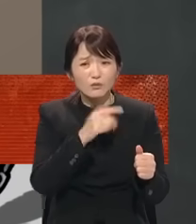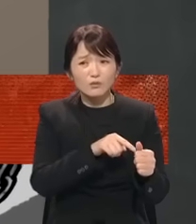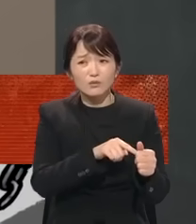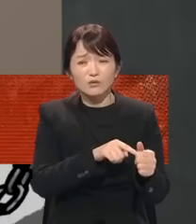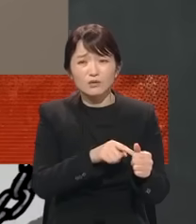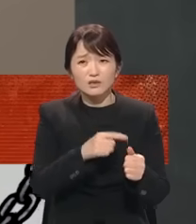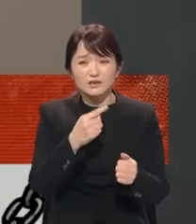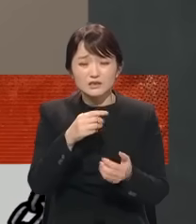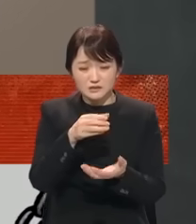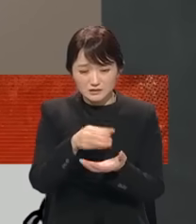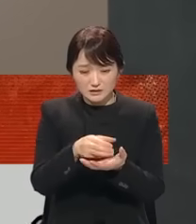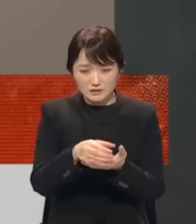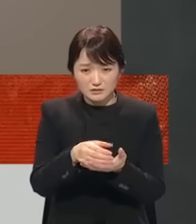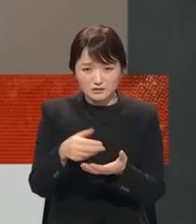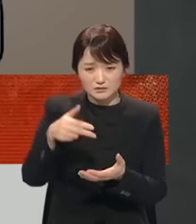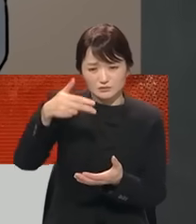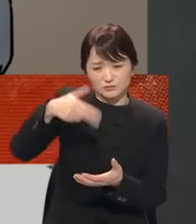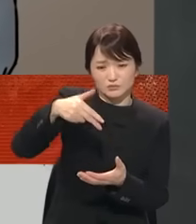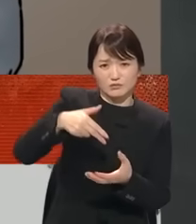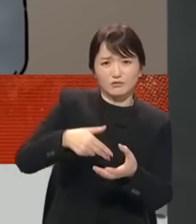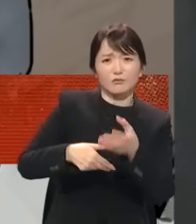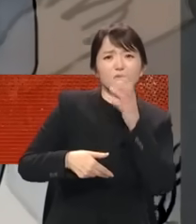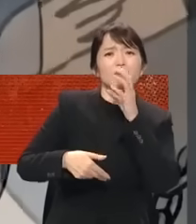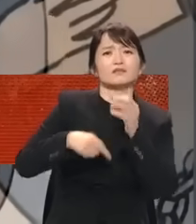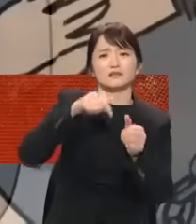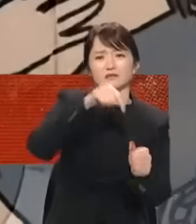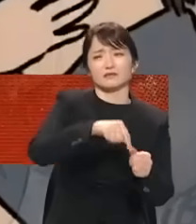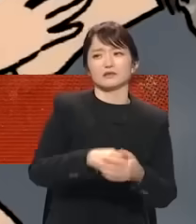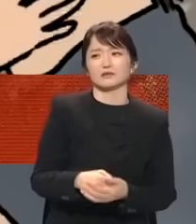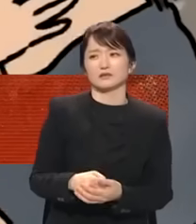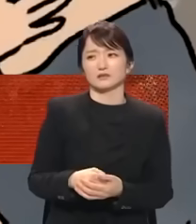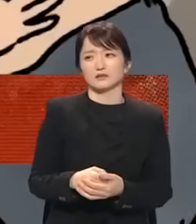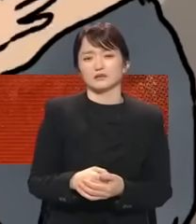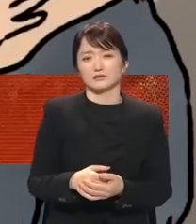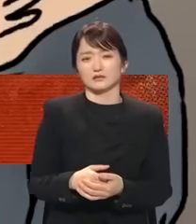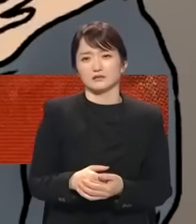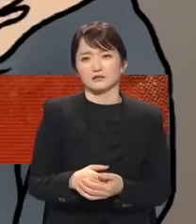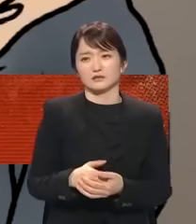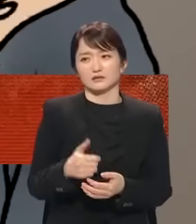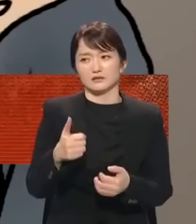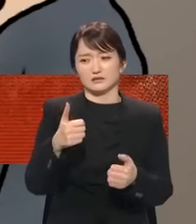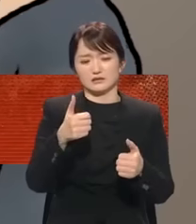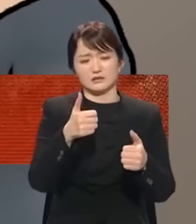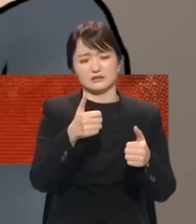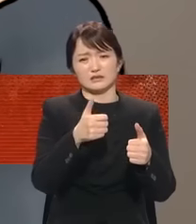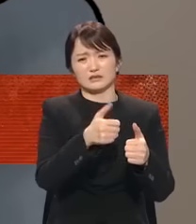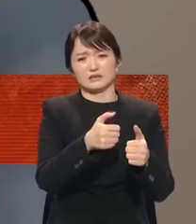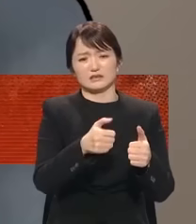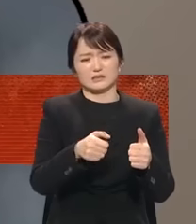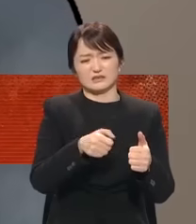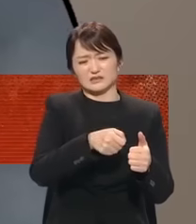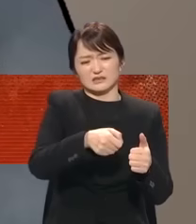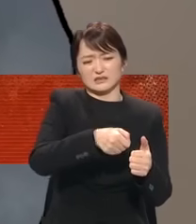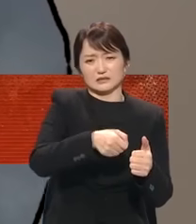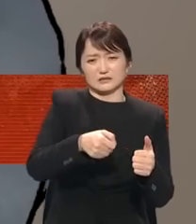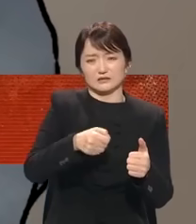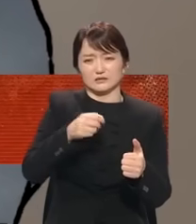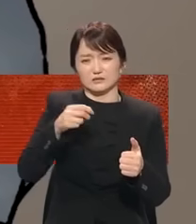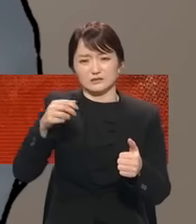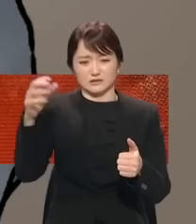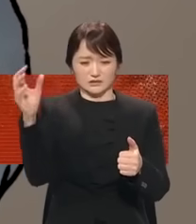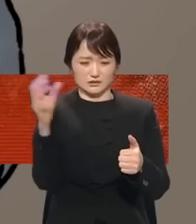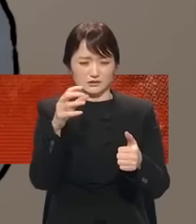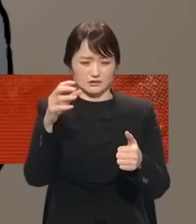종이컵에 뭐 소변 받아서 마셔라고 하고 라이터를 달은 다음에 그걸로 뭐 몸을 지지기도 하고 샤워기로 물을